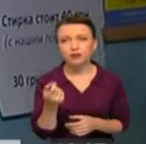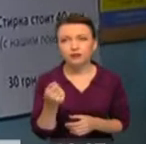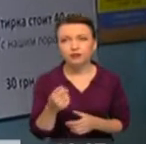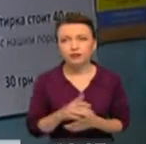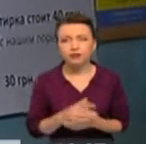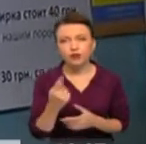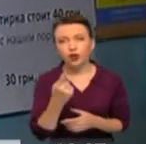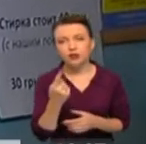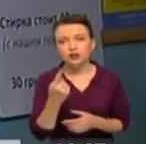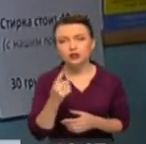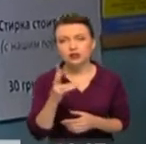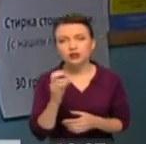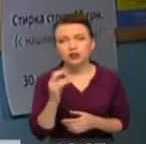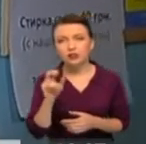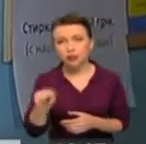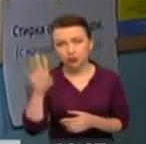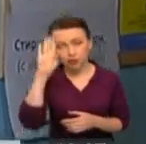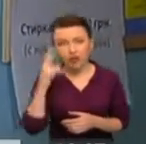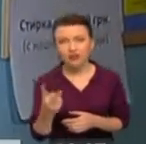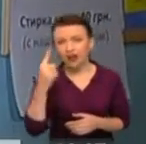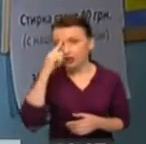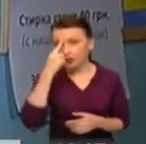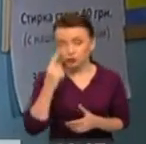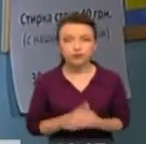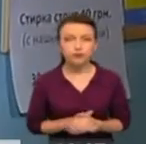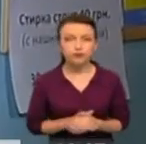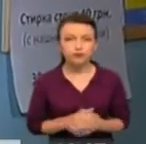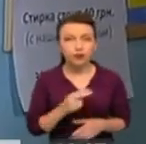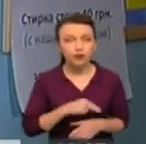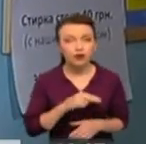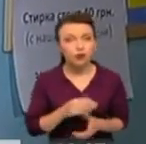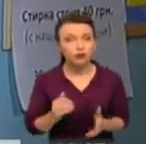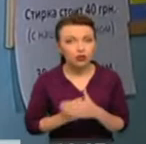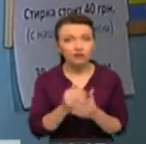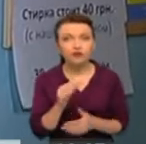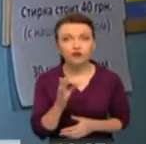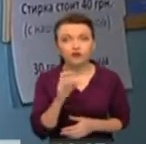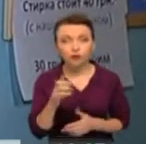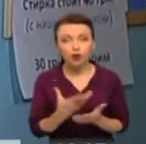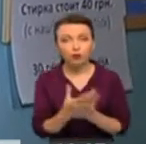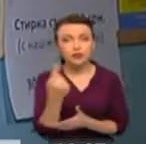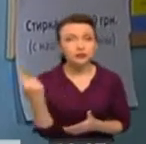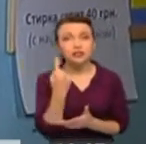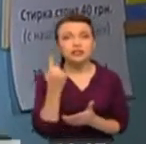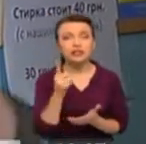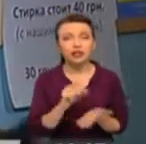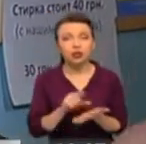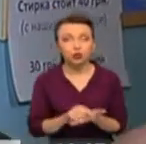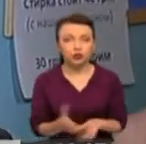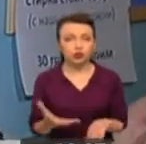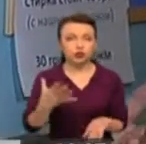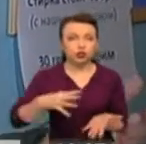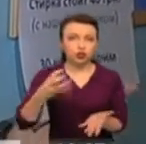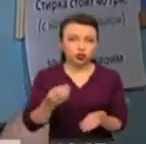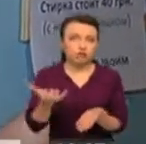буквально один з Непала парень і два індуса. Ми вже працюємо на основі ФОП, тобто ми платимо єдиний налог. І от зараз ми будемо